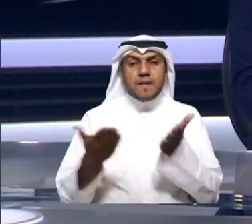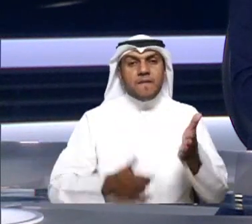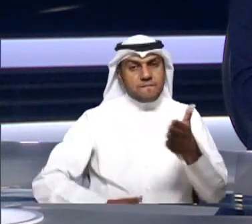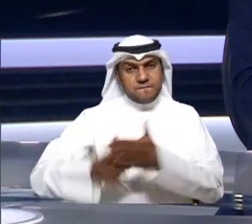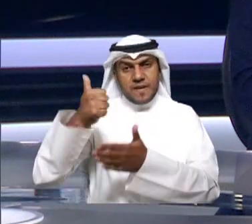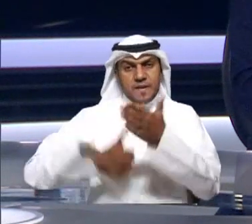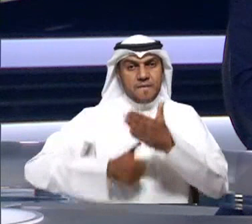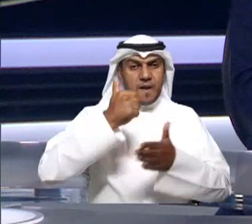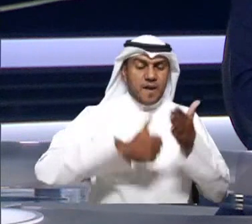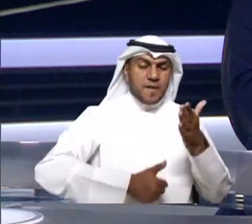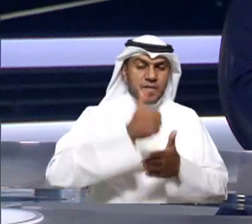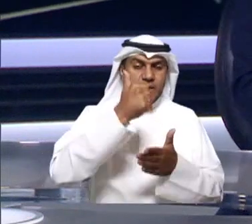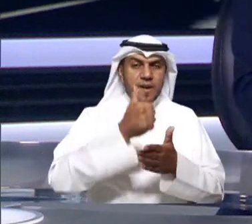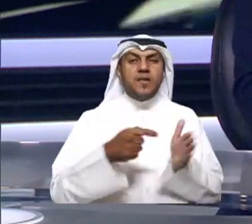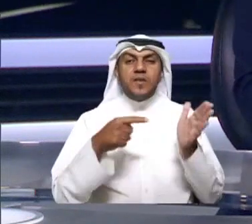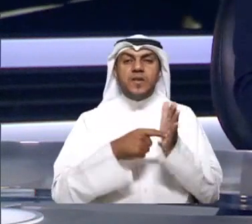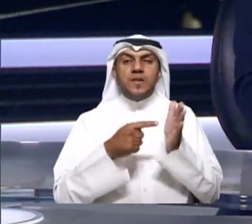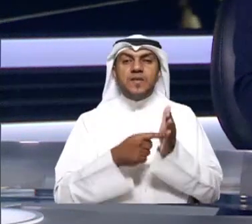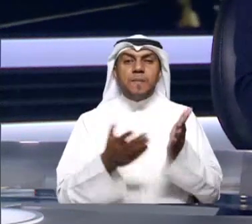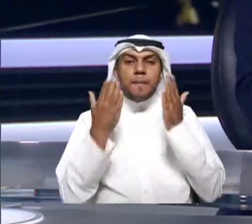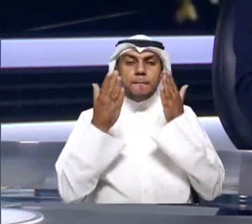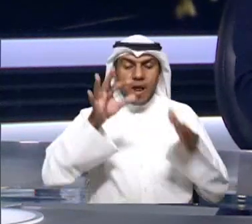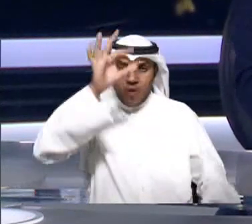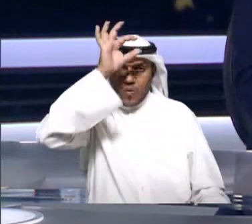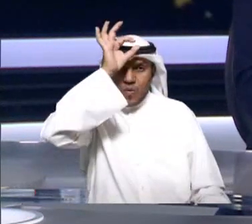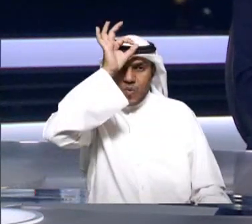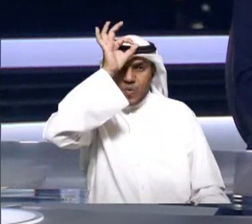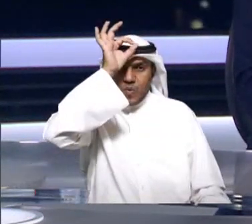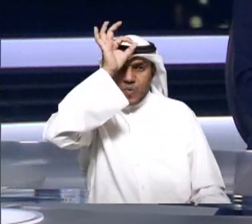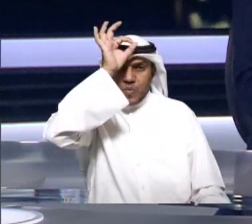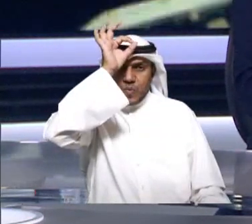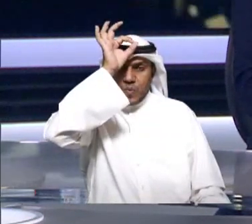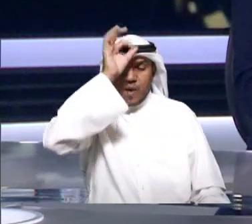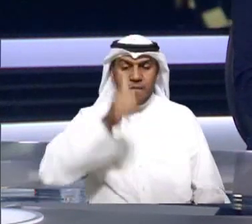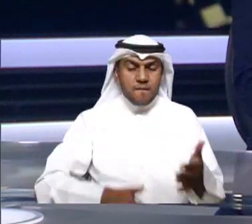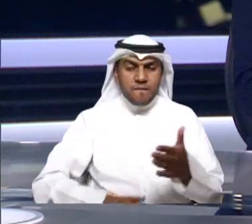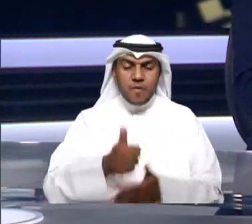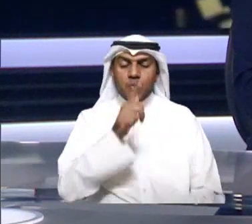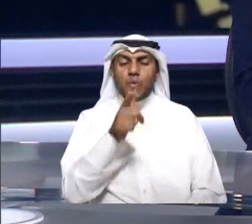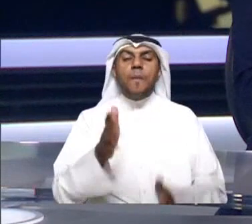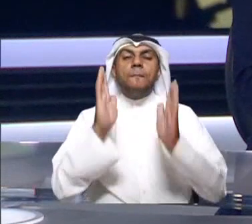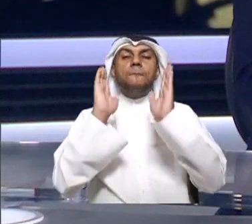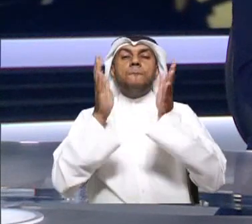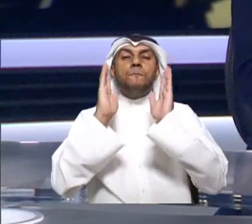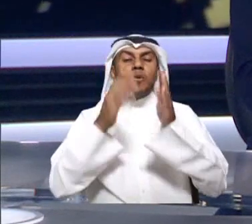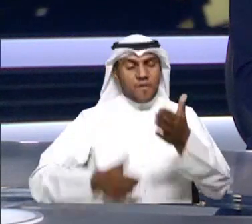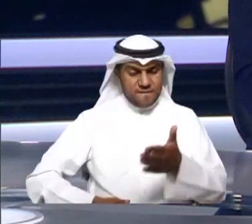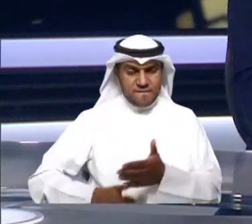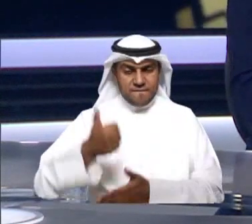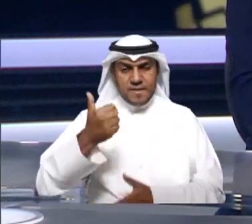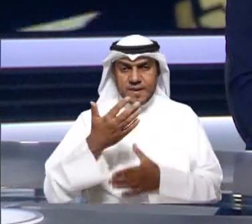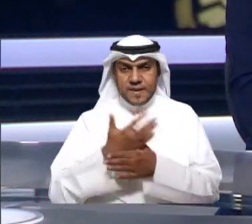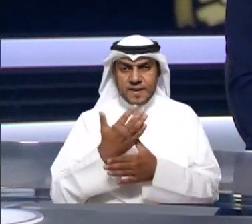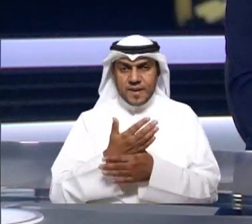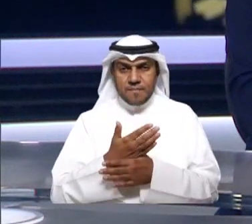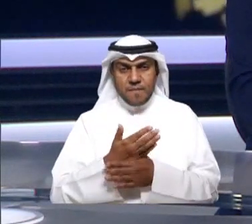اليوم في أكاديمية سعد العبدالله للعلوم الأمنية. وهنأ الفريق النهام الخريجين مؤكدا اعتزازه بأبنائه الذين سيكونون